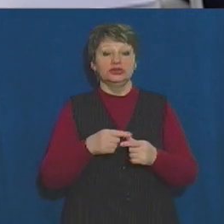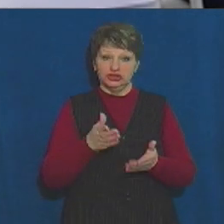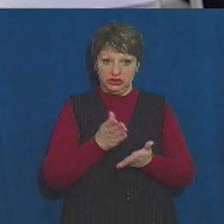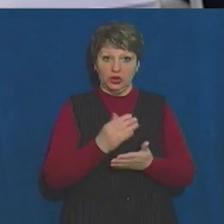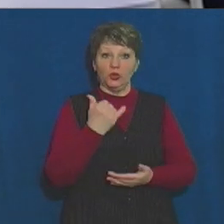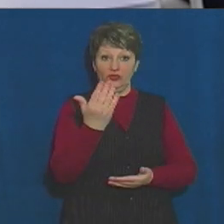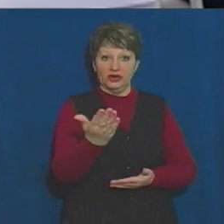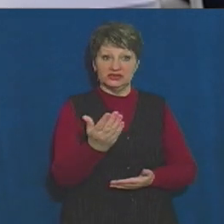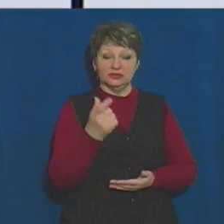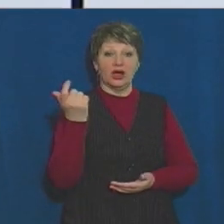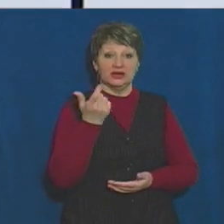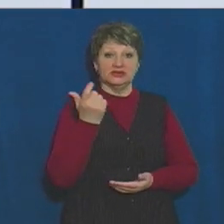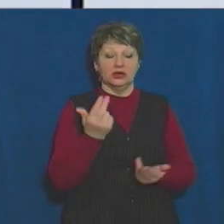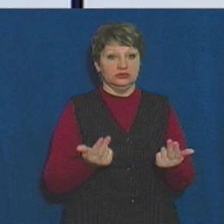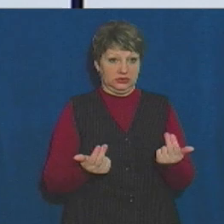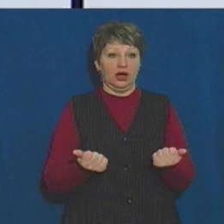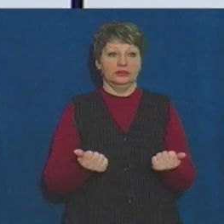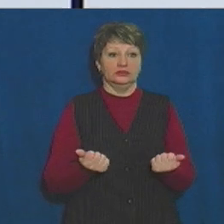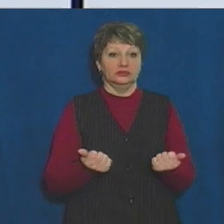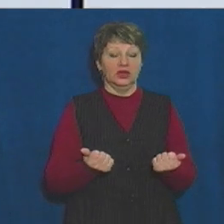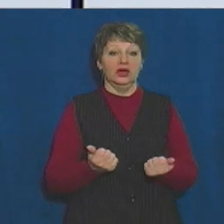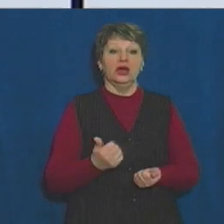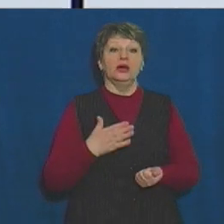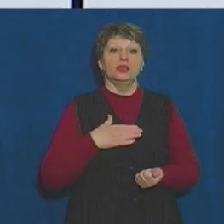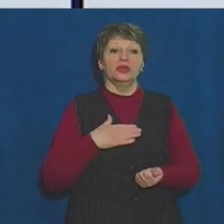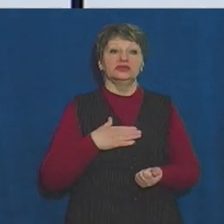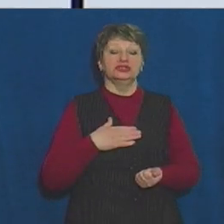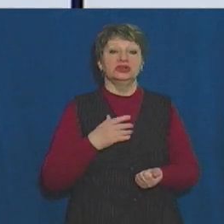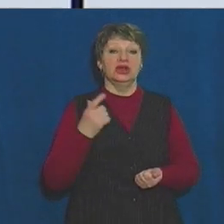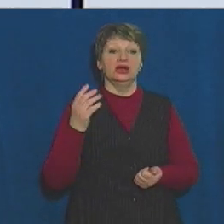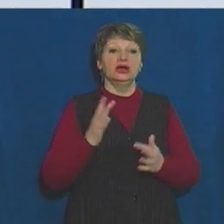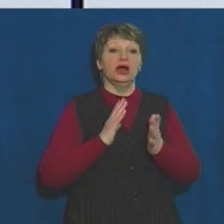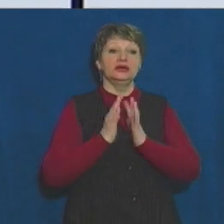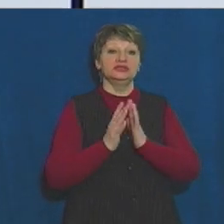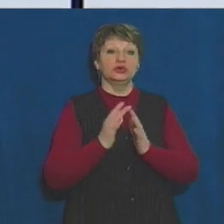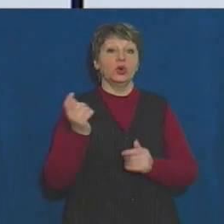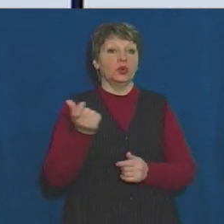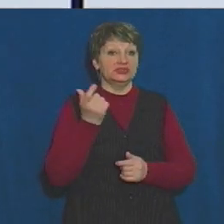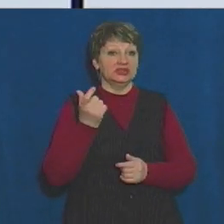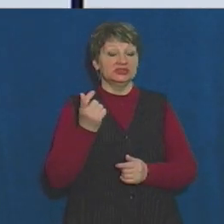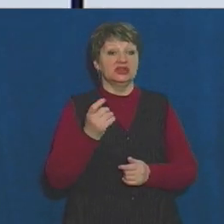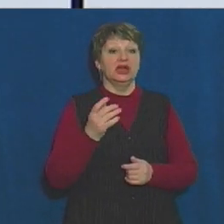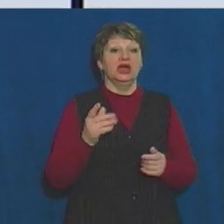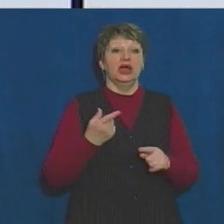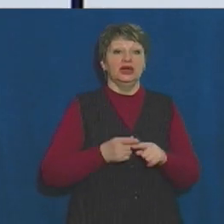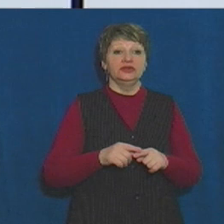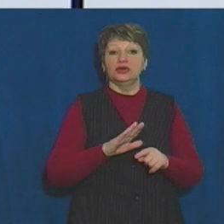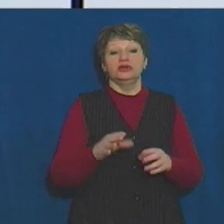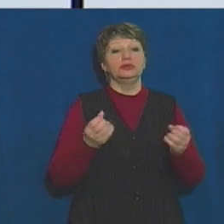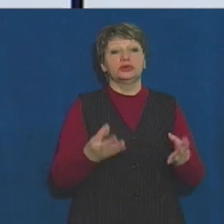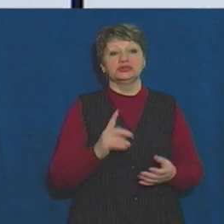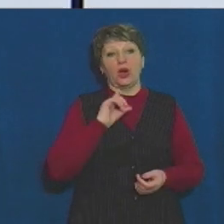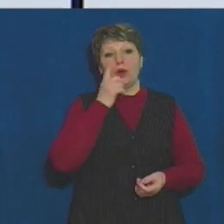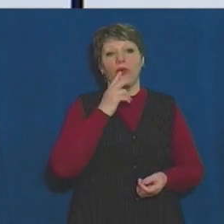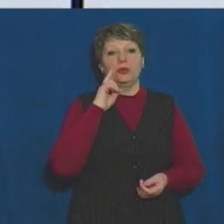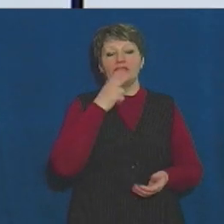Звичайно. Наші лісгоспи, їхня діяльність, як ви розумієте, діяльність лісгоспу – це не сільське господарство, де планується щось на рік чи на два.